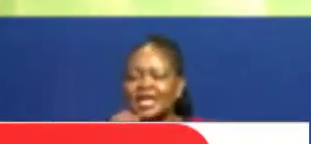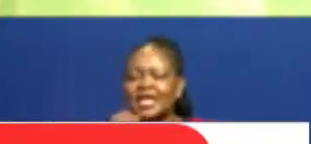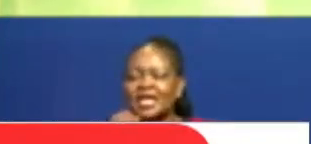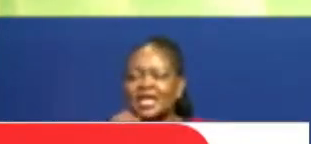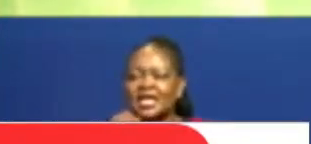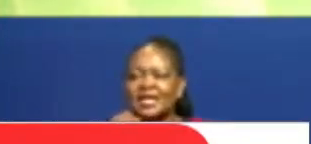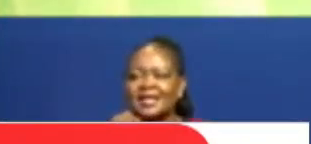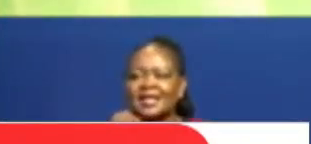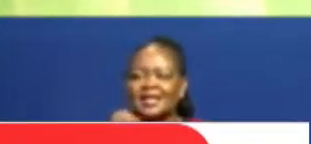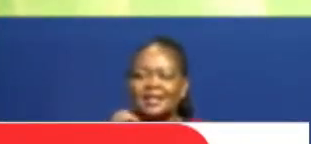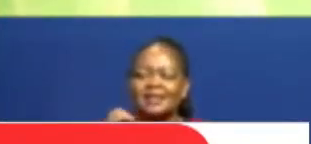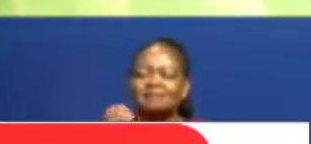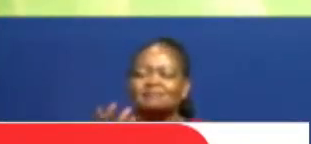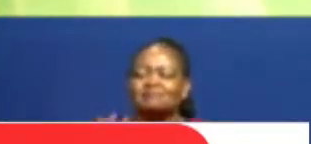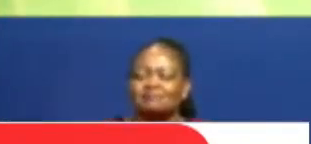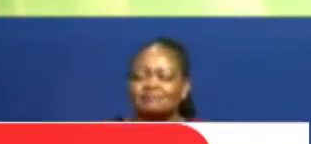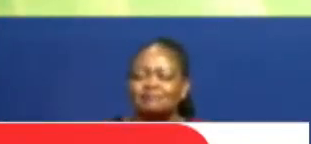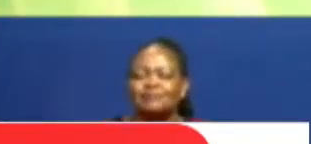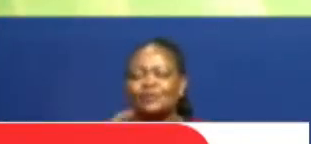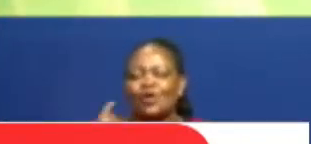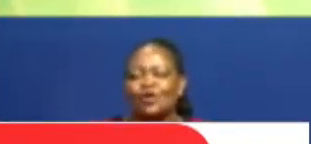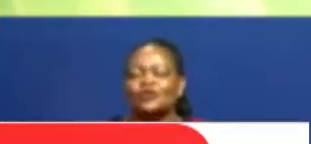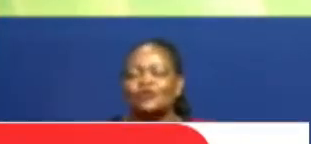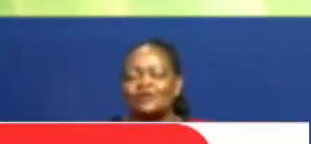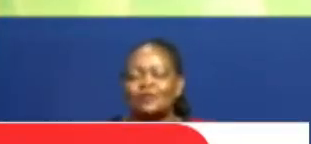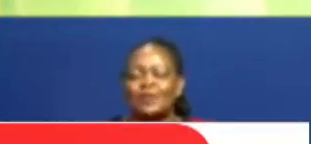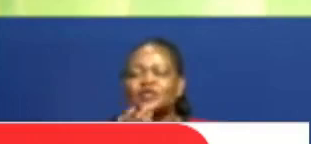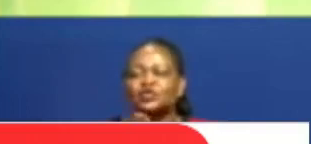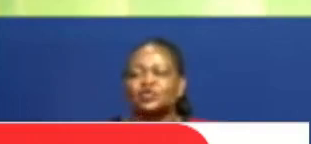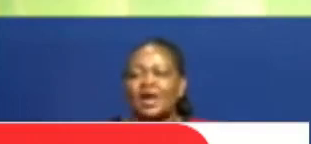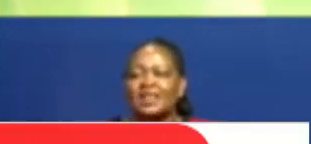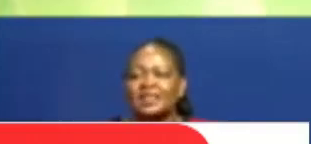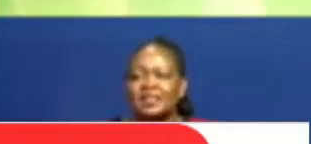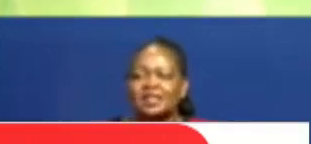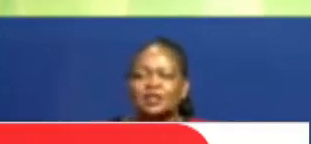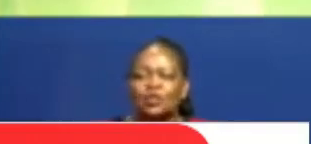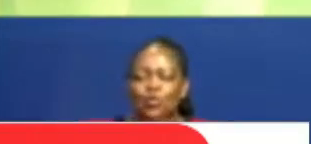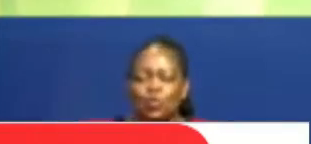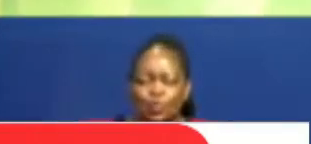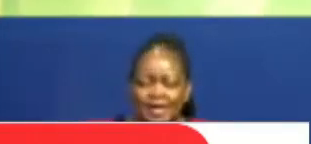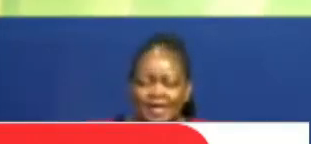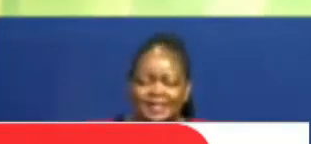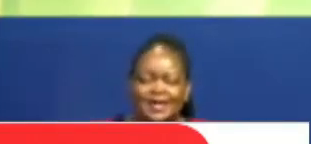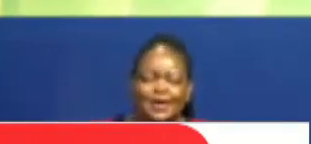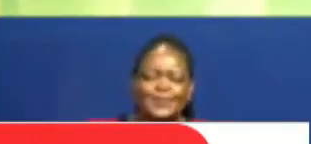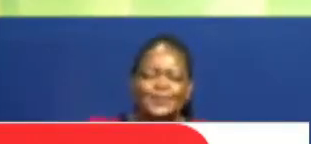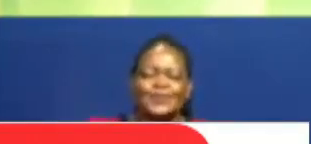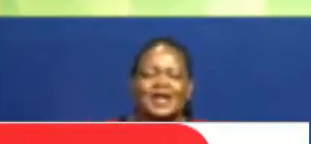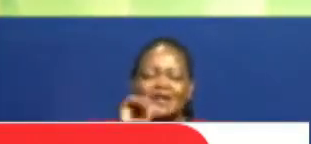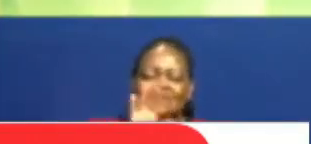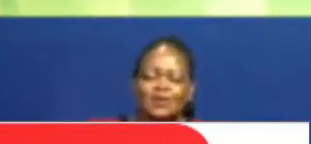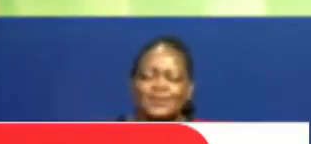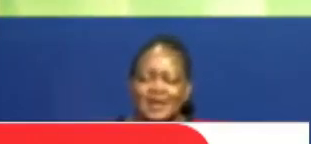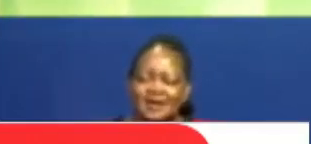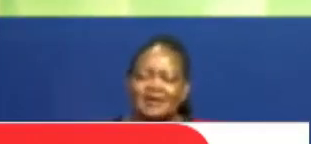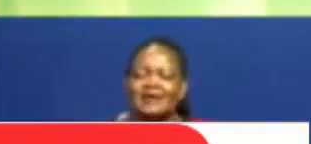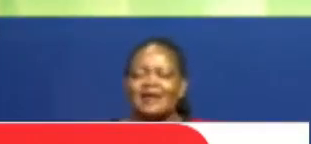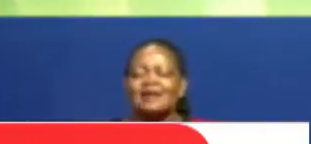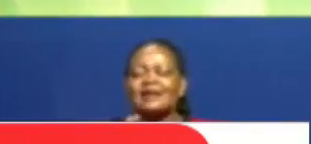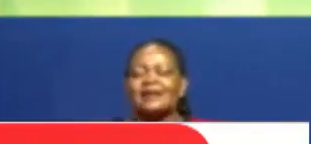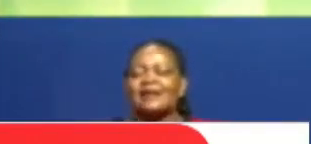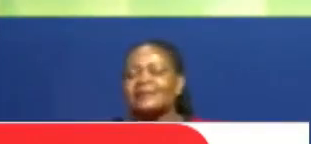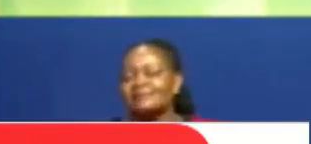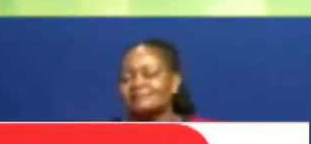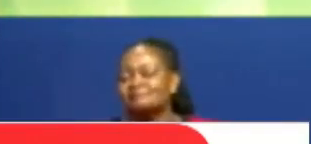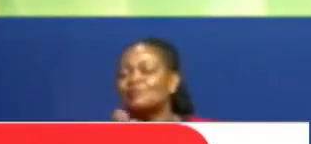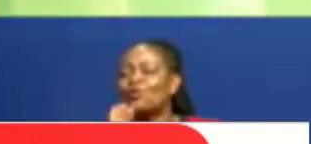katika mambo ya possibility ni kuhakikisha kwamba tunalinda mazingira yetu, maji ipatikane, mvua